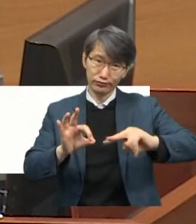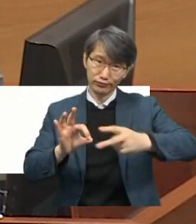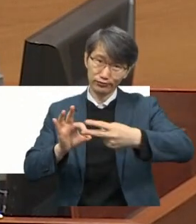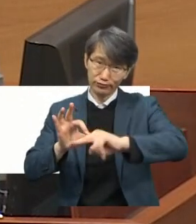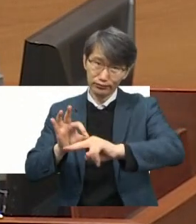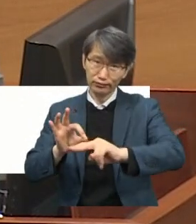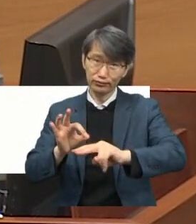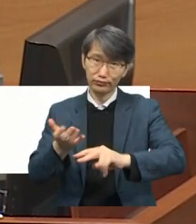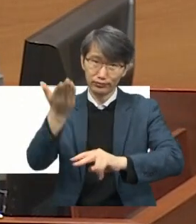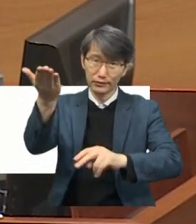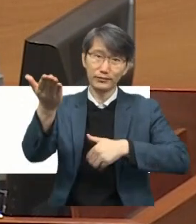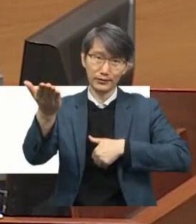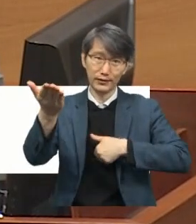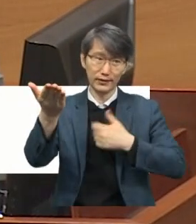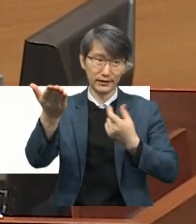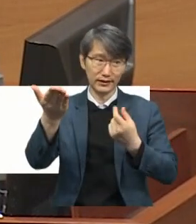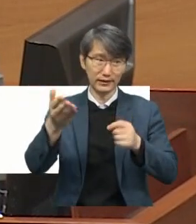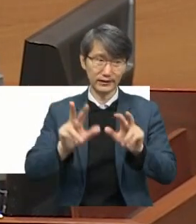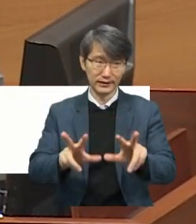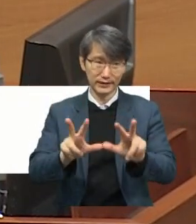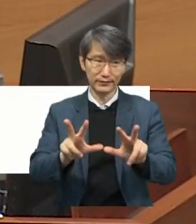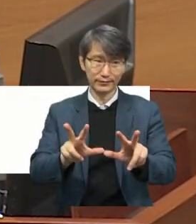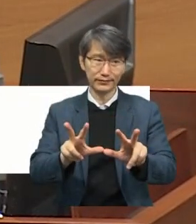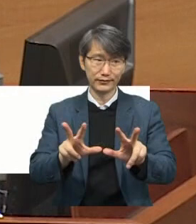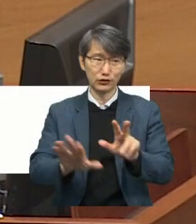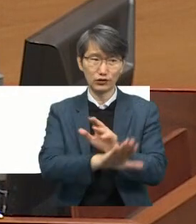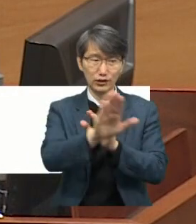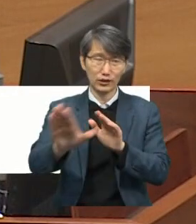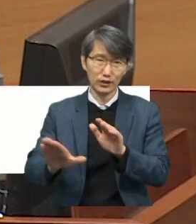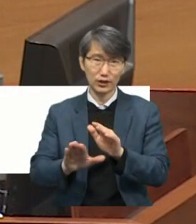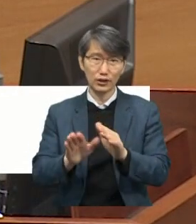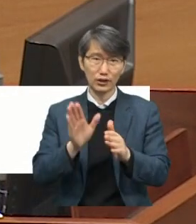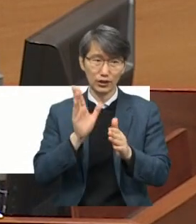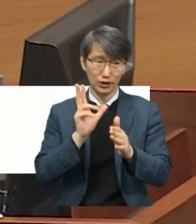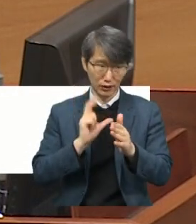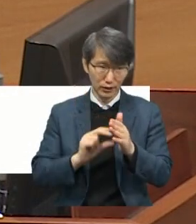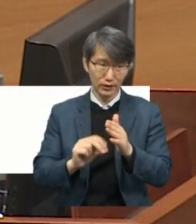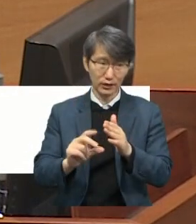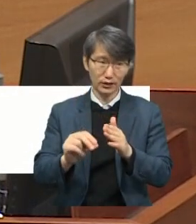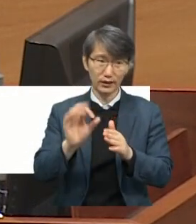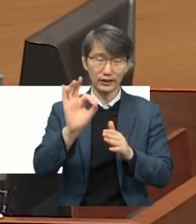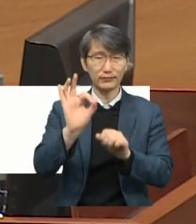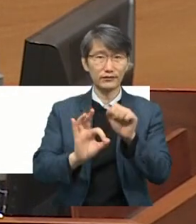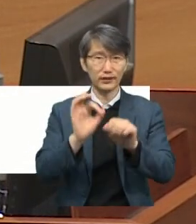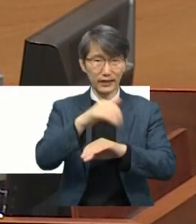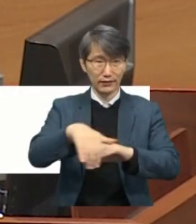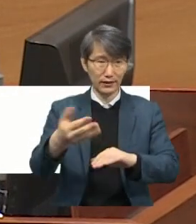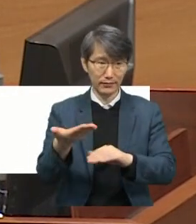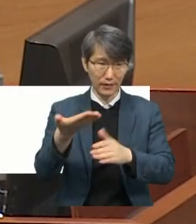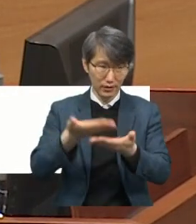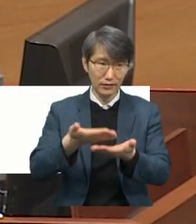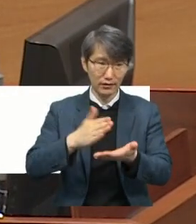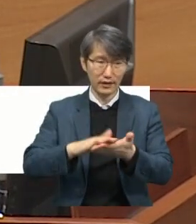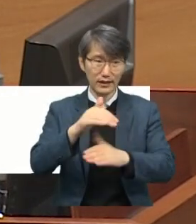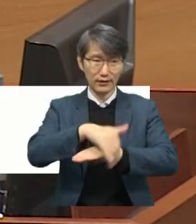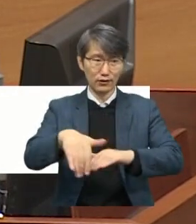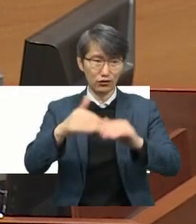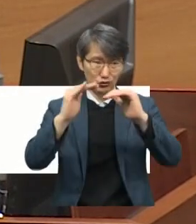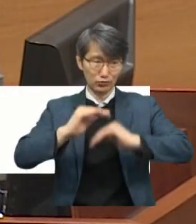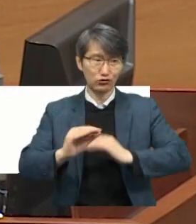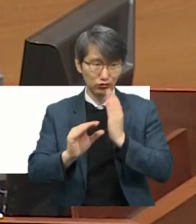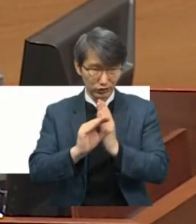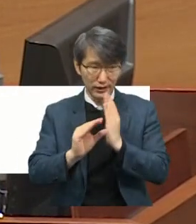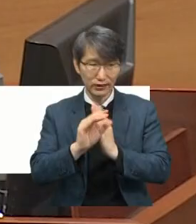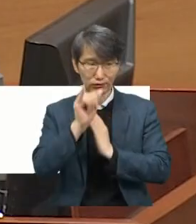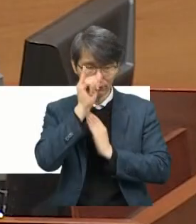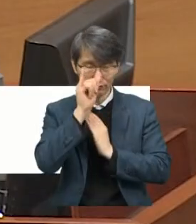되는 상황이고요. 그래서 지금 현재 저희들이 도시철도시 계획 변경 계획안 지금 현재 준비 중이고요. 이미 그